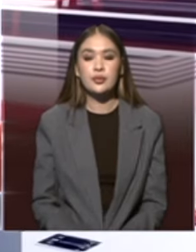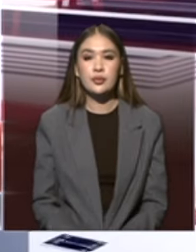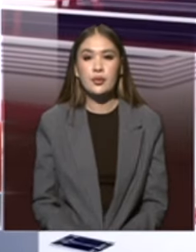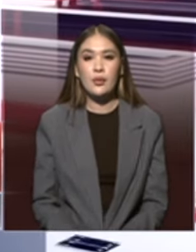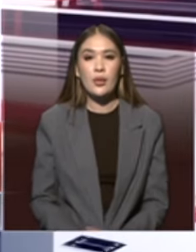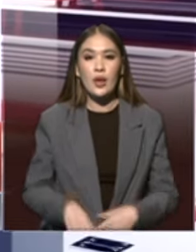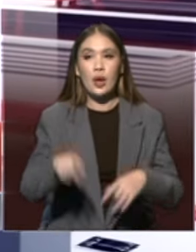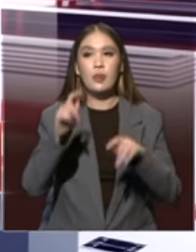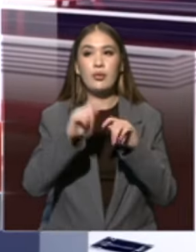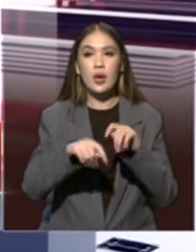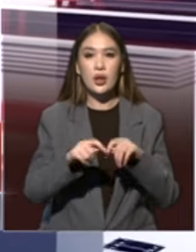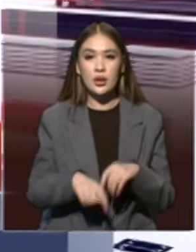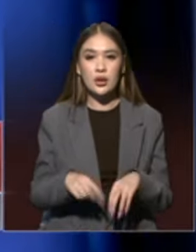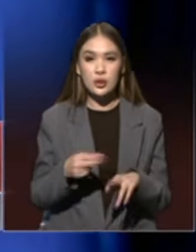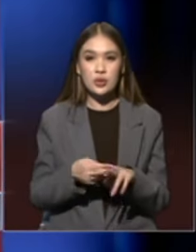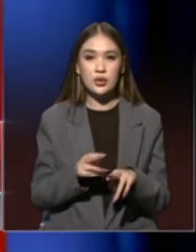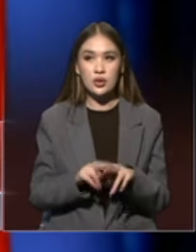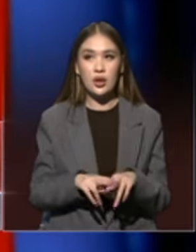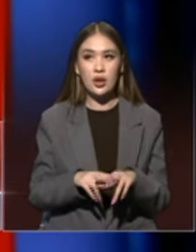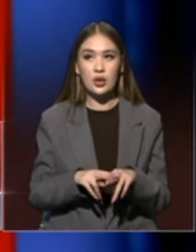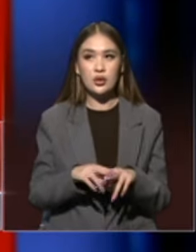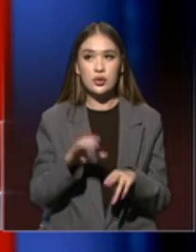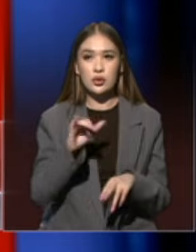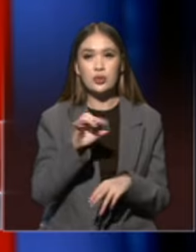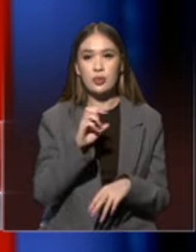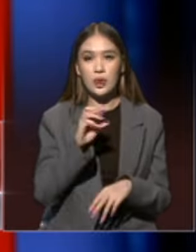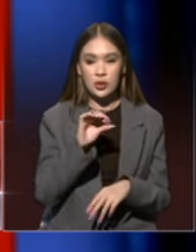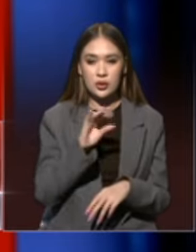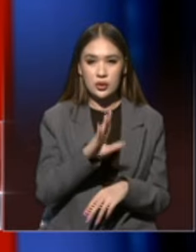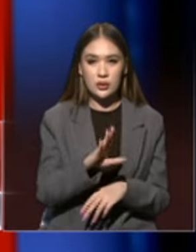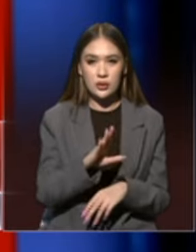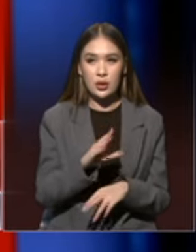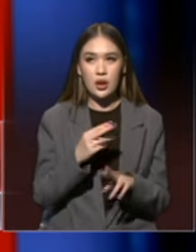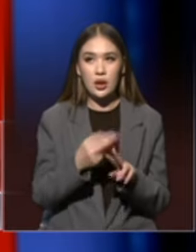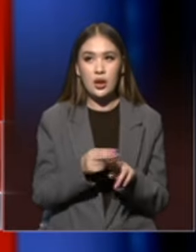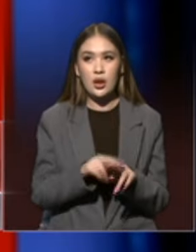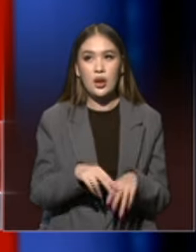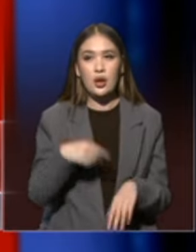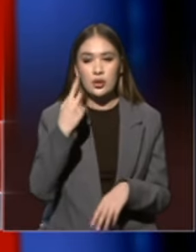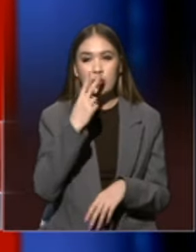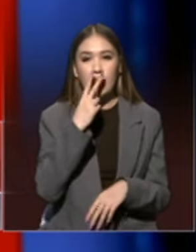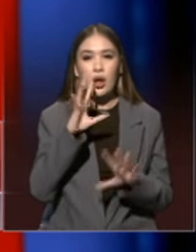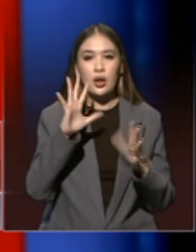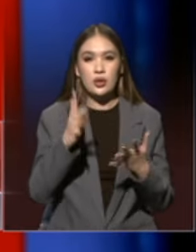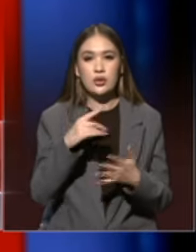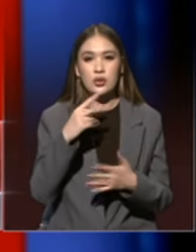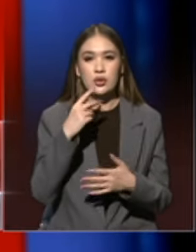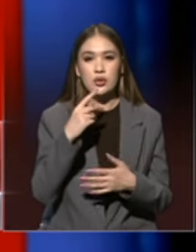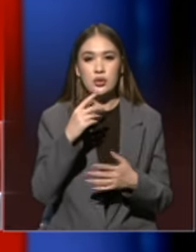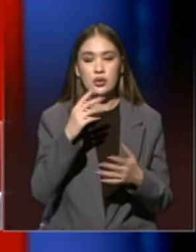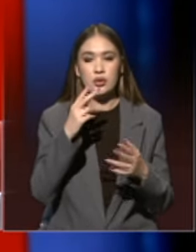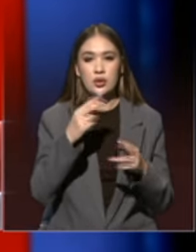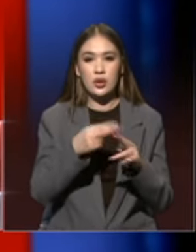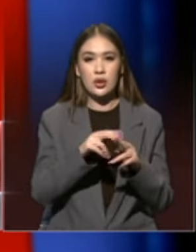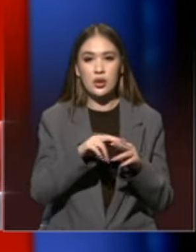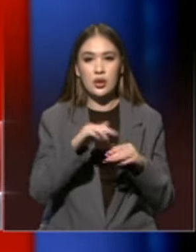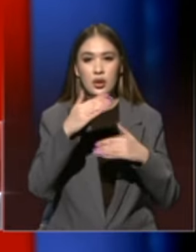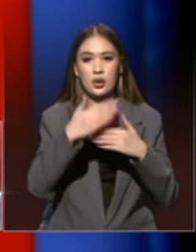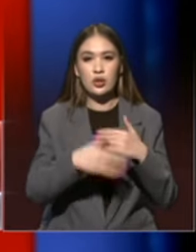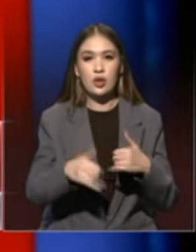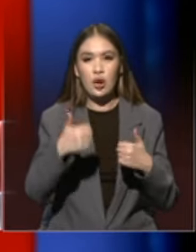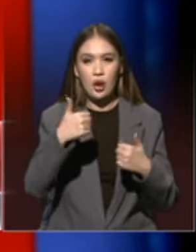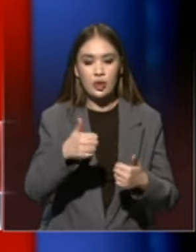бағалауларыңыз субъективті емес па? Жоқ, субъективті емес. Сыртында облицовка іші саман болса ше, оны қалай істейсіздер? Сырты жаңағыдай жақсы кірпіш